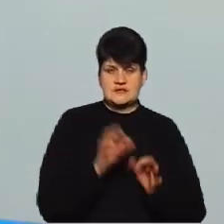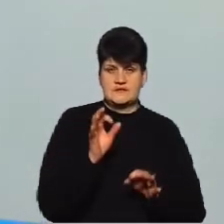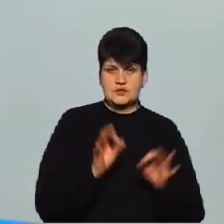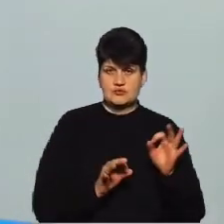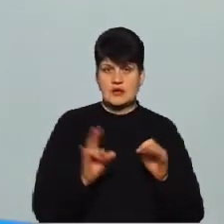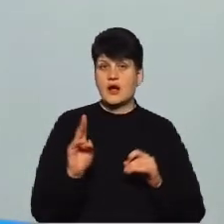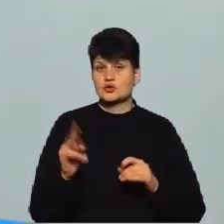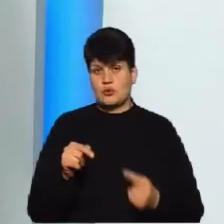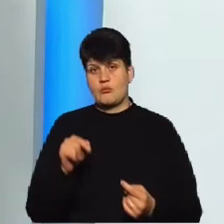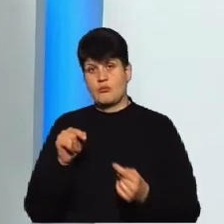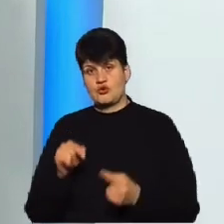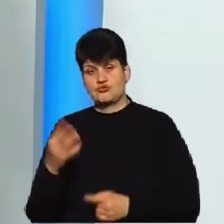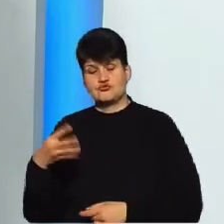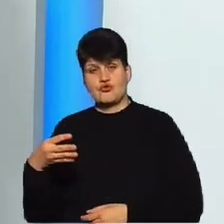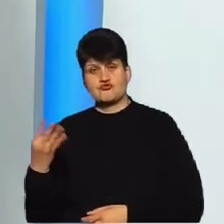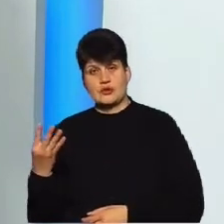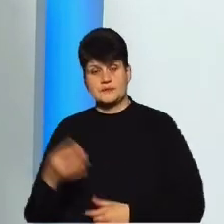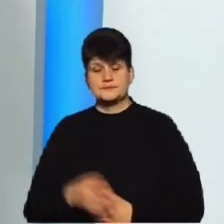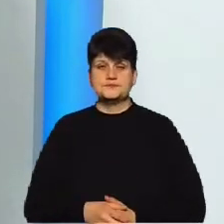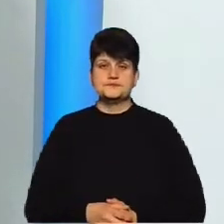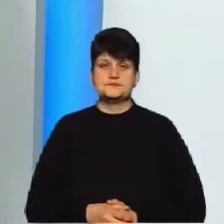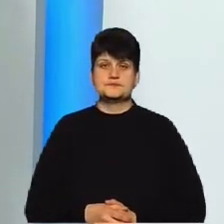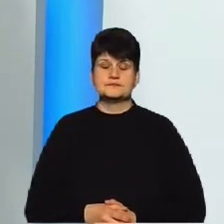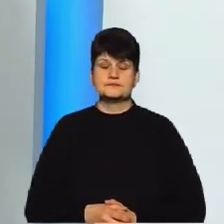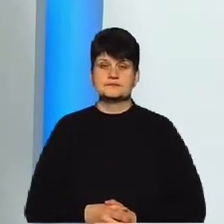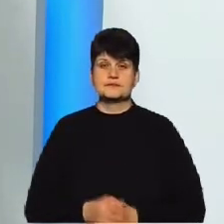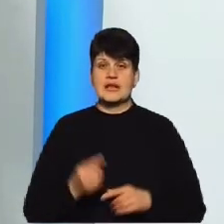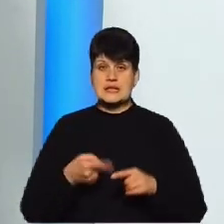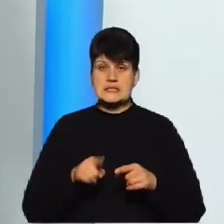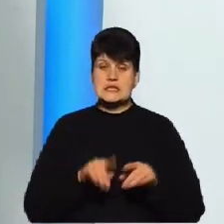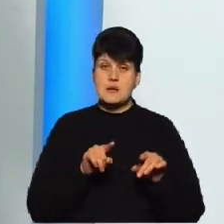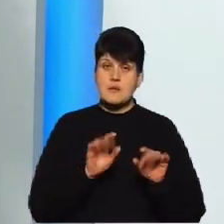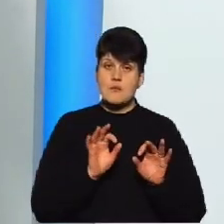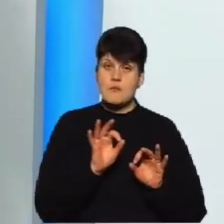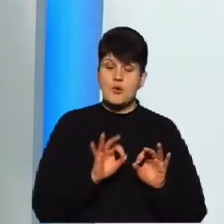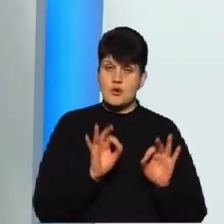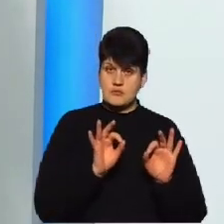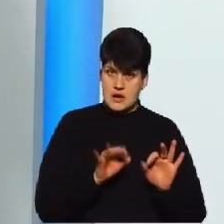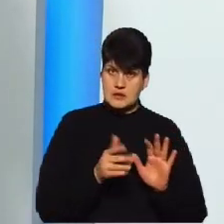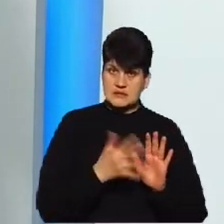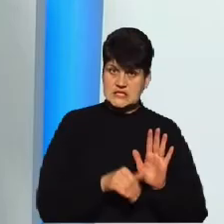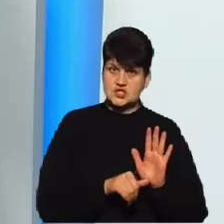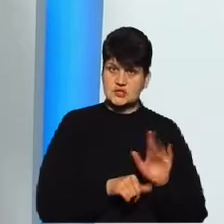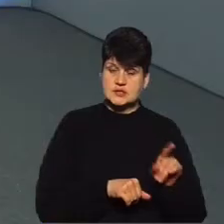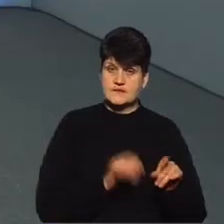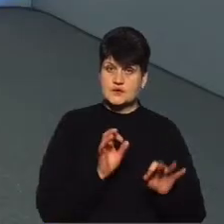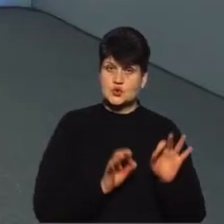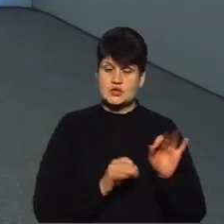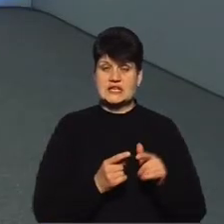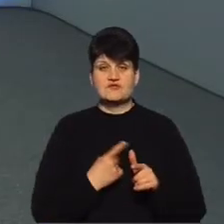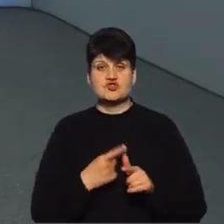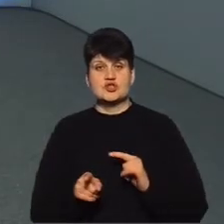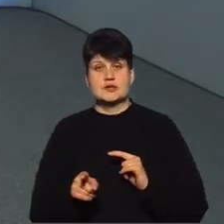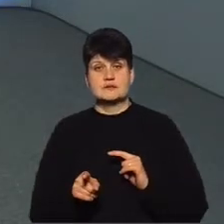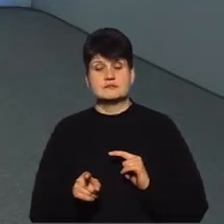проти, 44%. А це про раціональність тих 56%, чи там